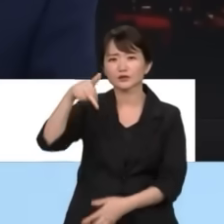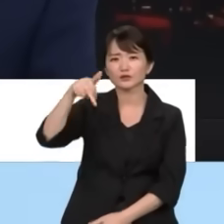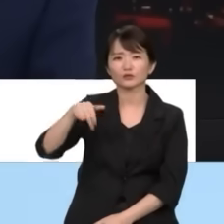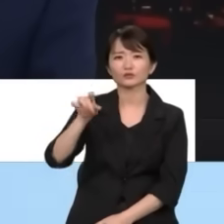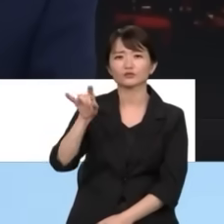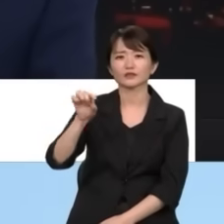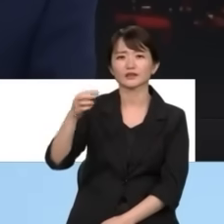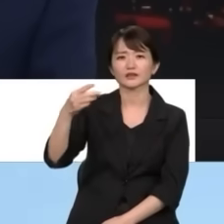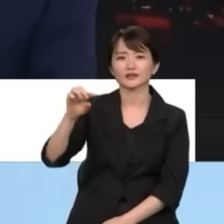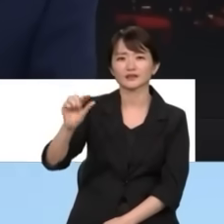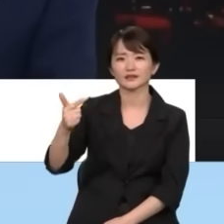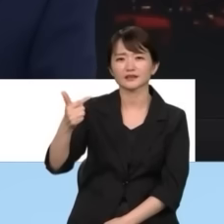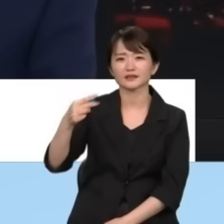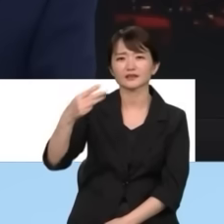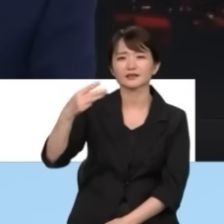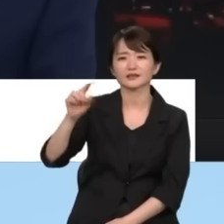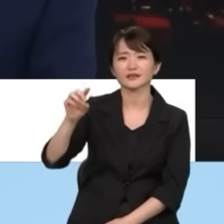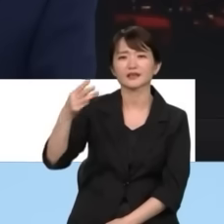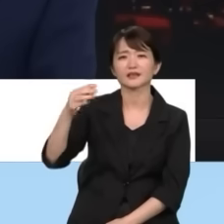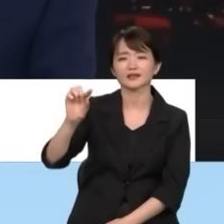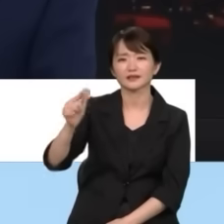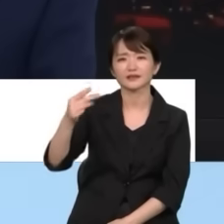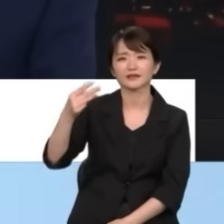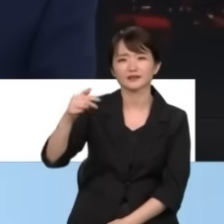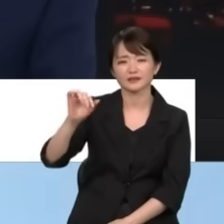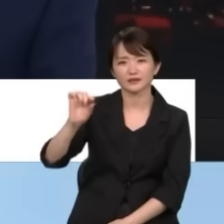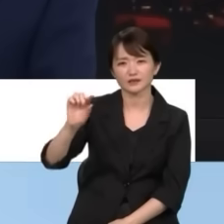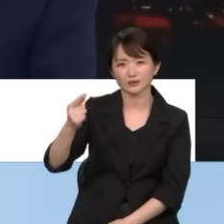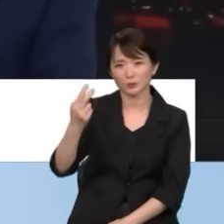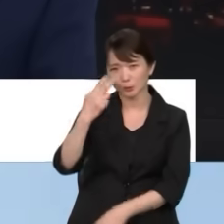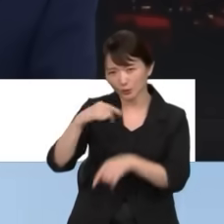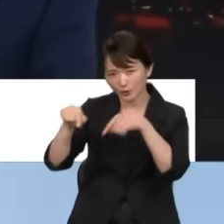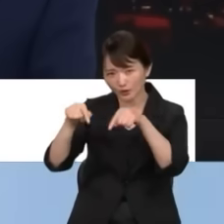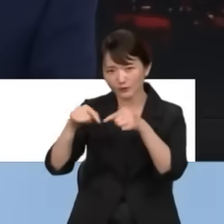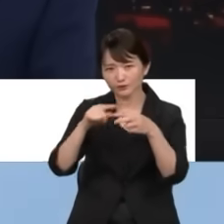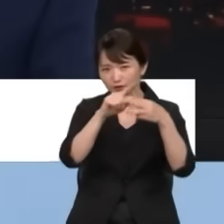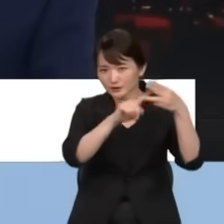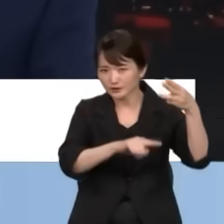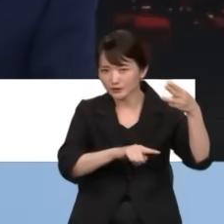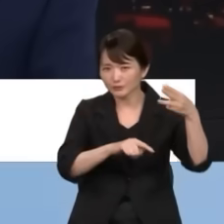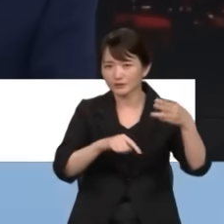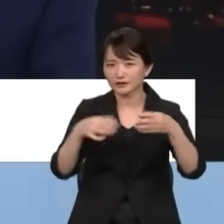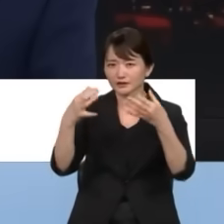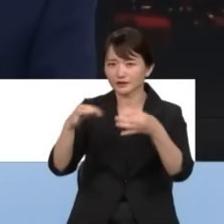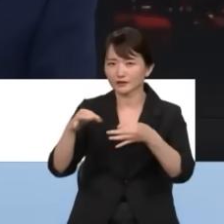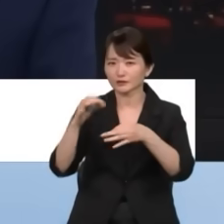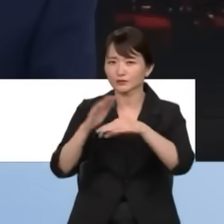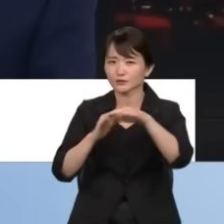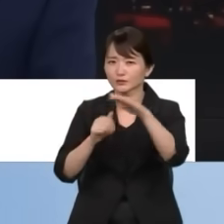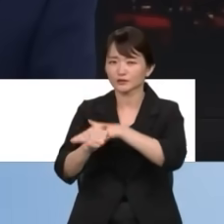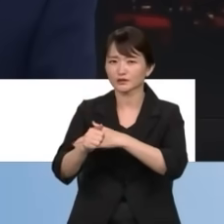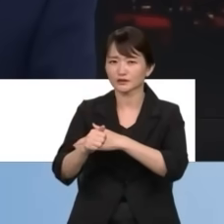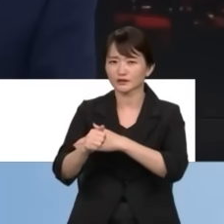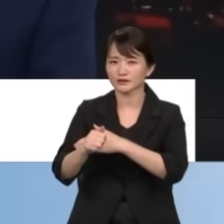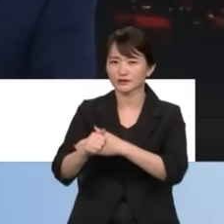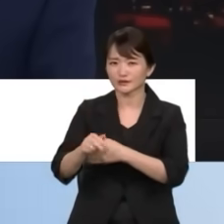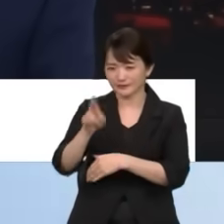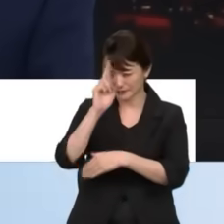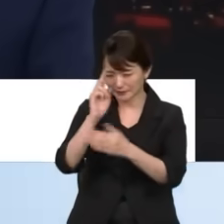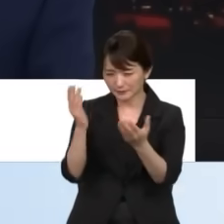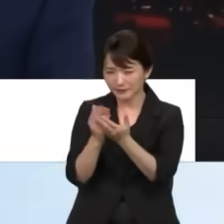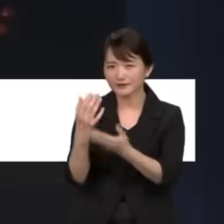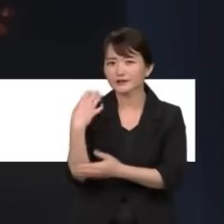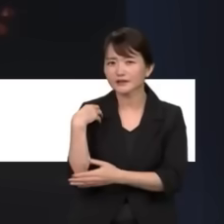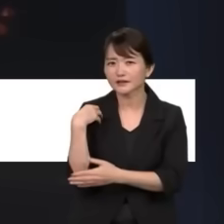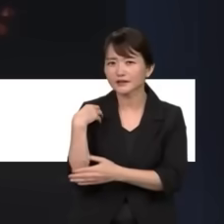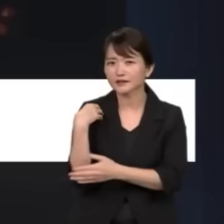타란티노 이런 분들이 아마도 김예지 선수에게 딱 맞는 역할을 만들 수 있지 않을까 혼자서 멋대로 생각을 해봤습니다